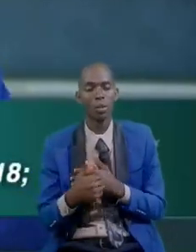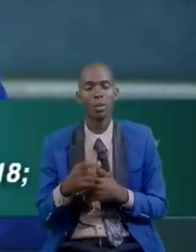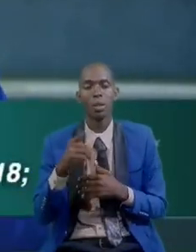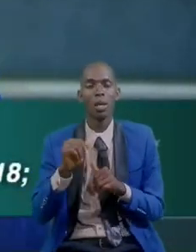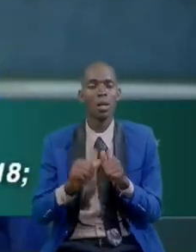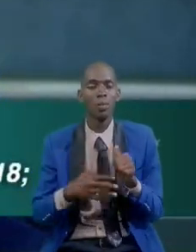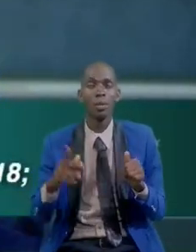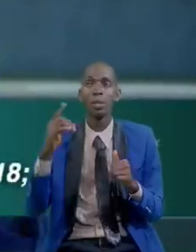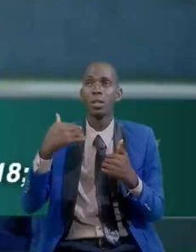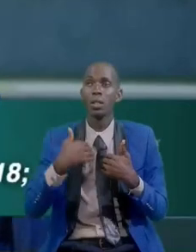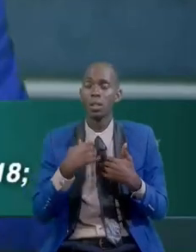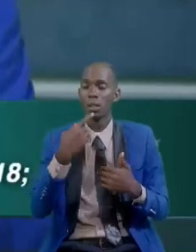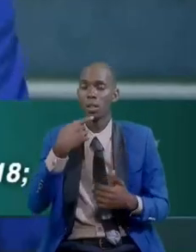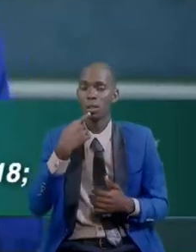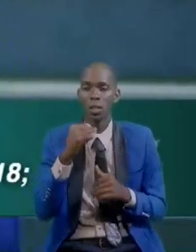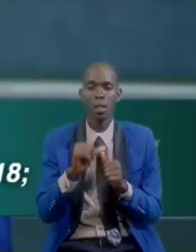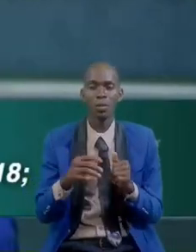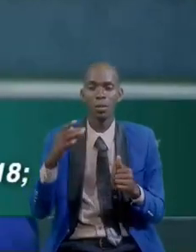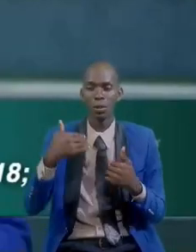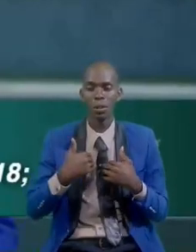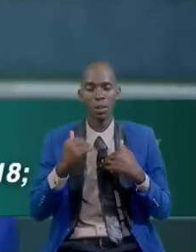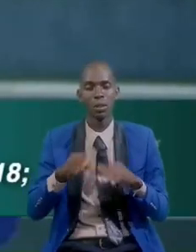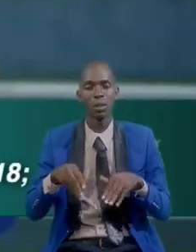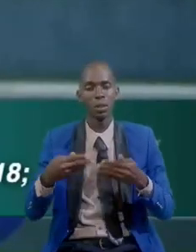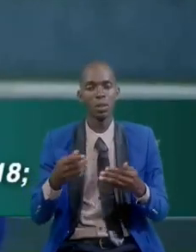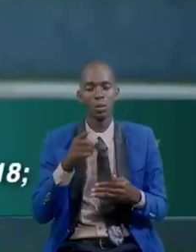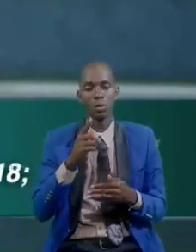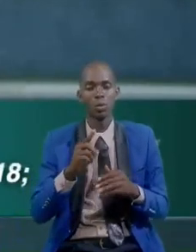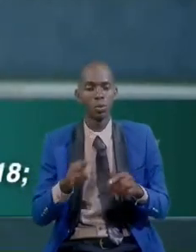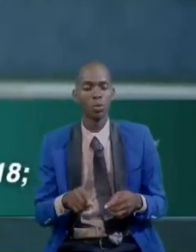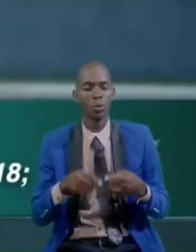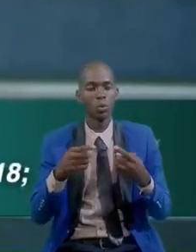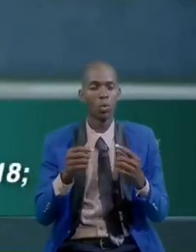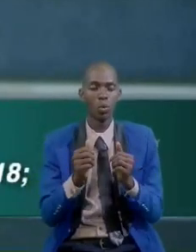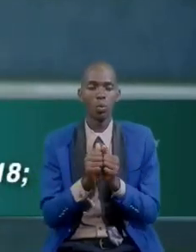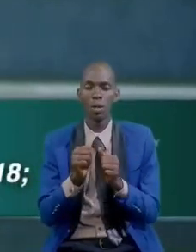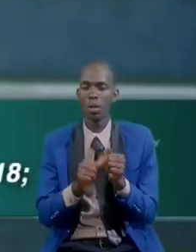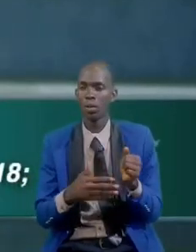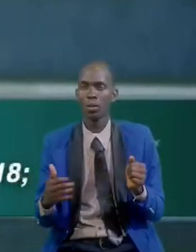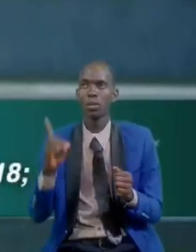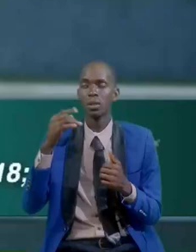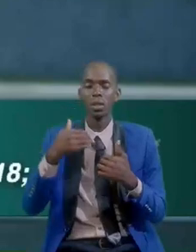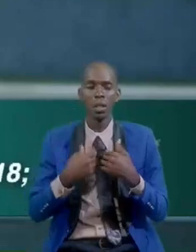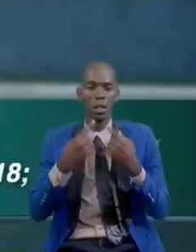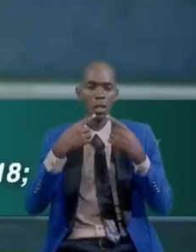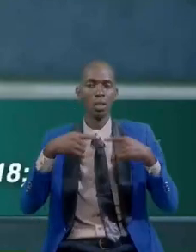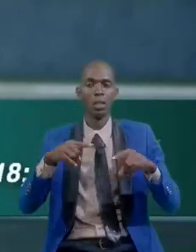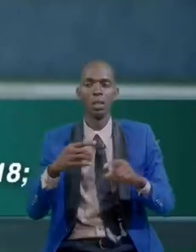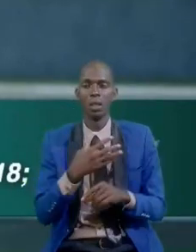ce qu'il a dit, tout ce qu'il a donné, tu vas avec tout ce qu'il a